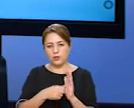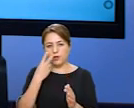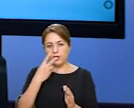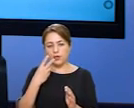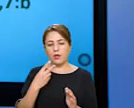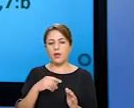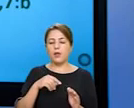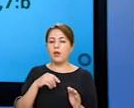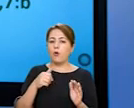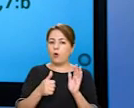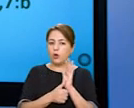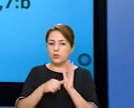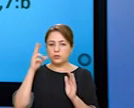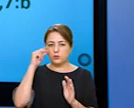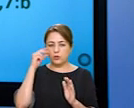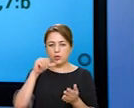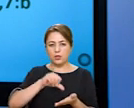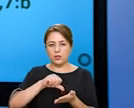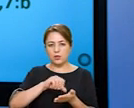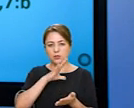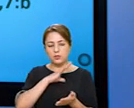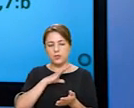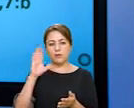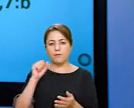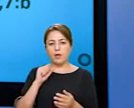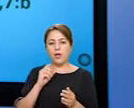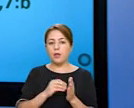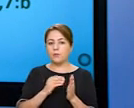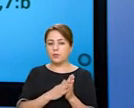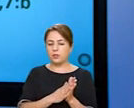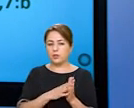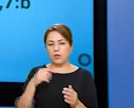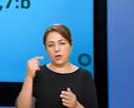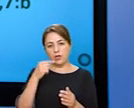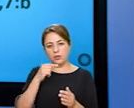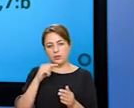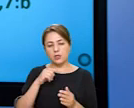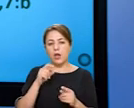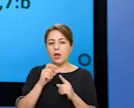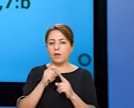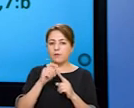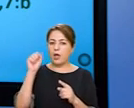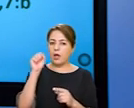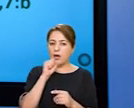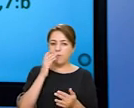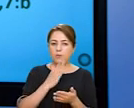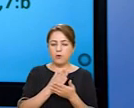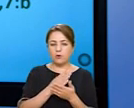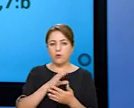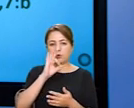6 sonlar ishtirok etgan va amal belgilaridan ayirish va harfdan esa a. Yoki